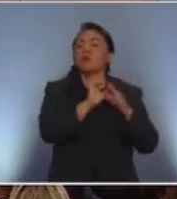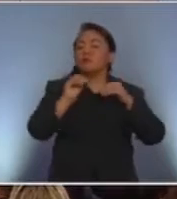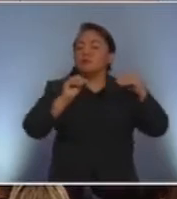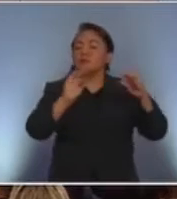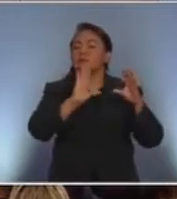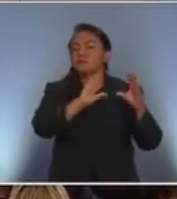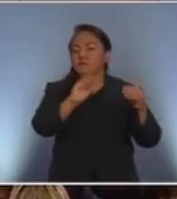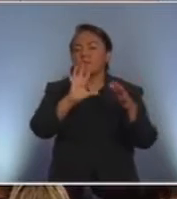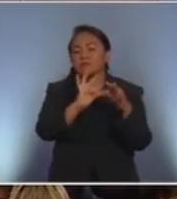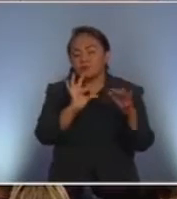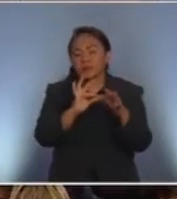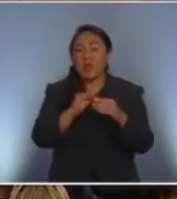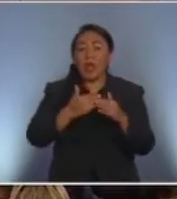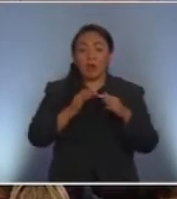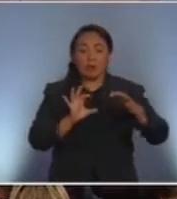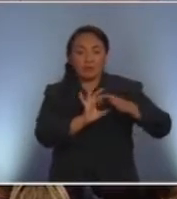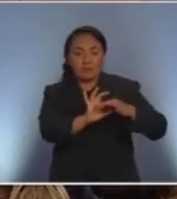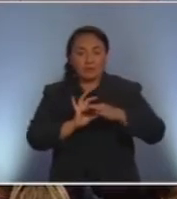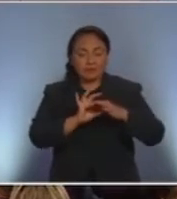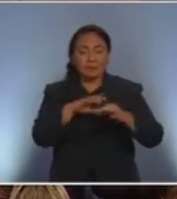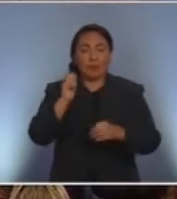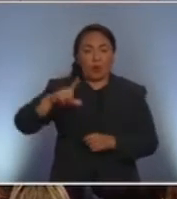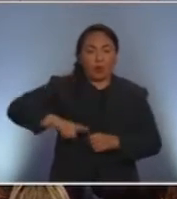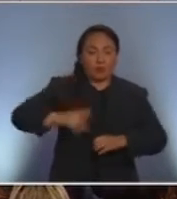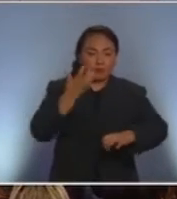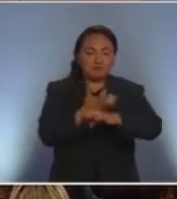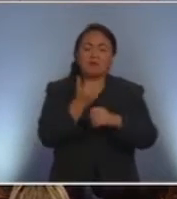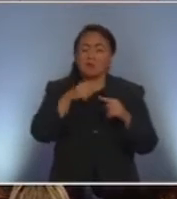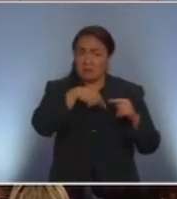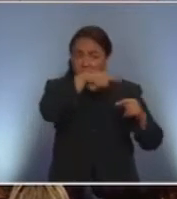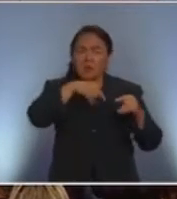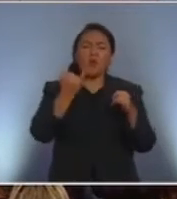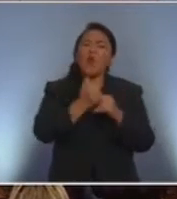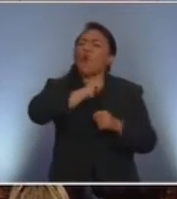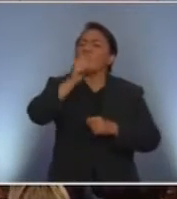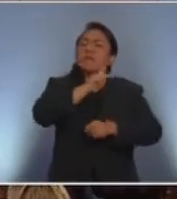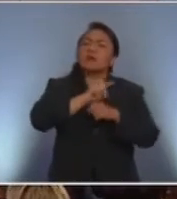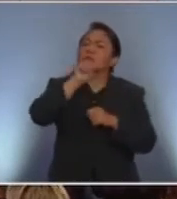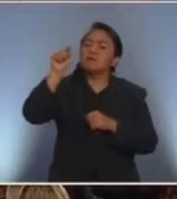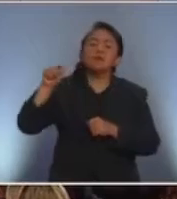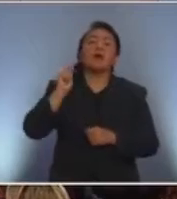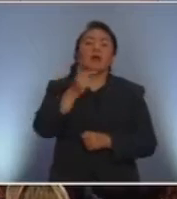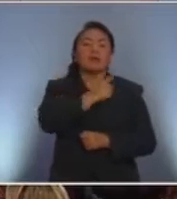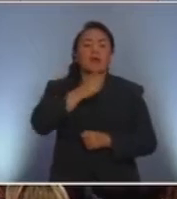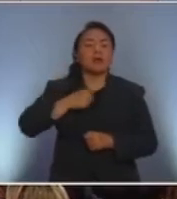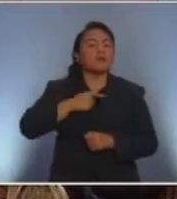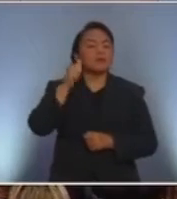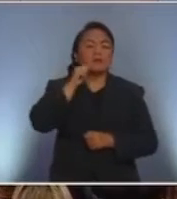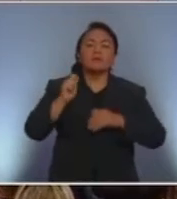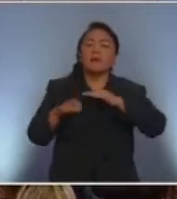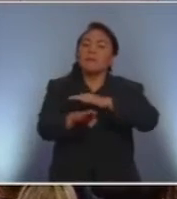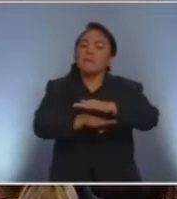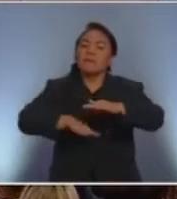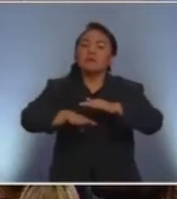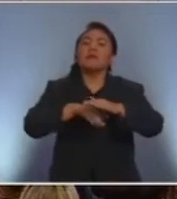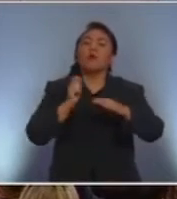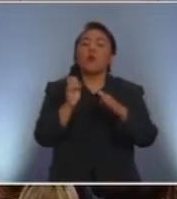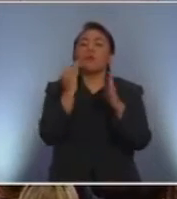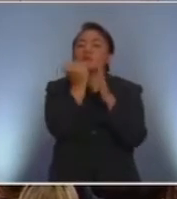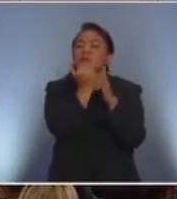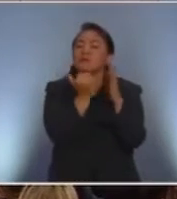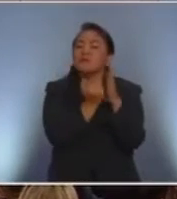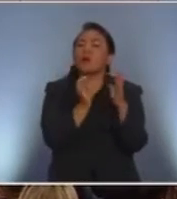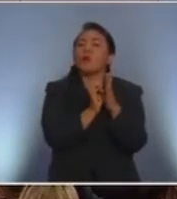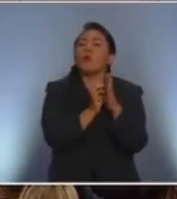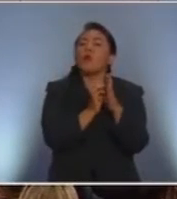ပ်တန်းထပ်တိုးနိုင်မှုစိန်ခေါ်မှုတွေနဲ့ရင်ဆိုင်နေရပါတယ်။မက္ဆီကိုသမ္မတအင်ရီကေပီနာညတိုဟာနိုင်ငံတွင်းမှာဖြစ်ပေါ်နေတဲ့လူစည်းအကြမ်းဖ